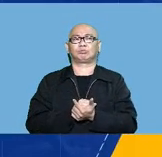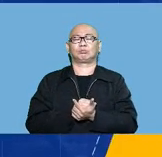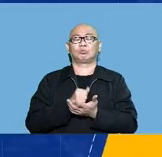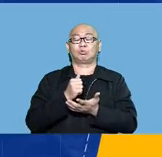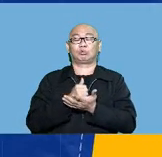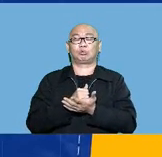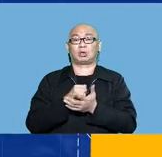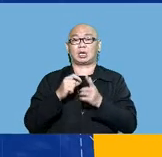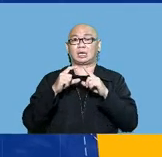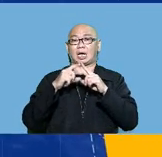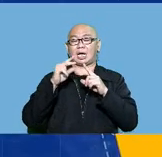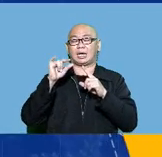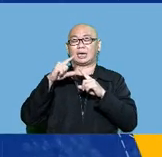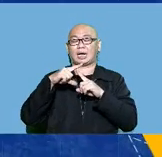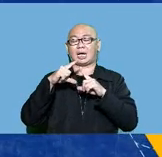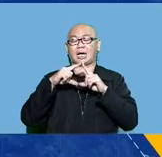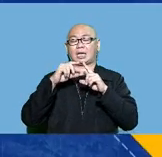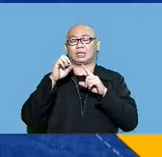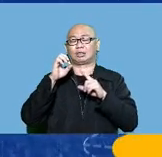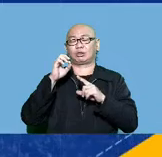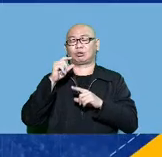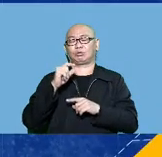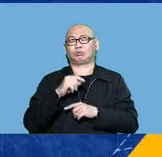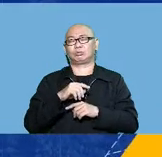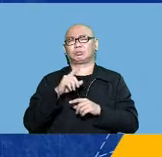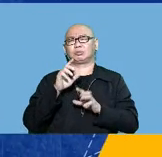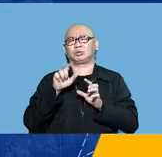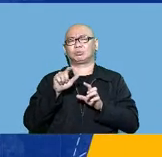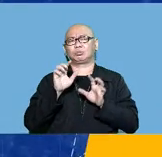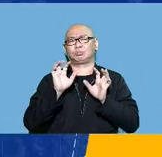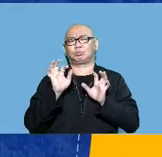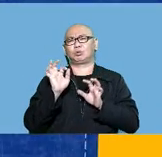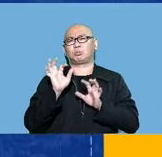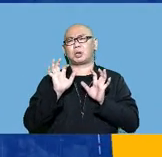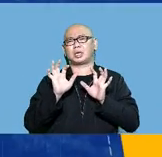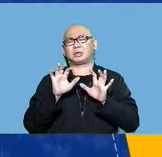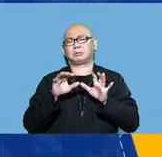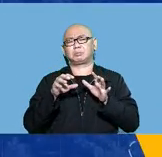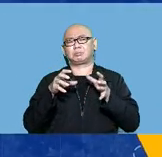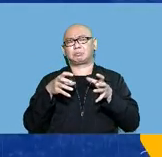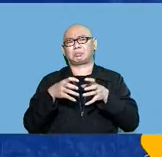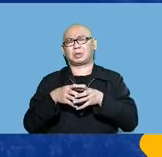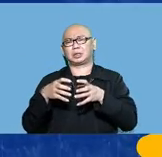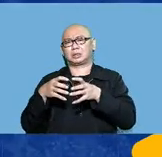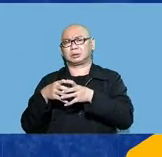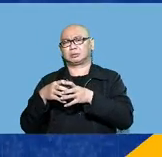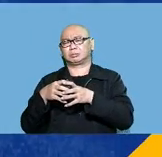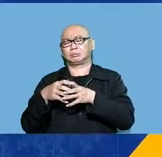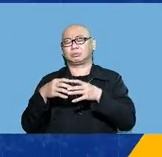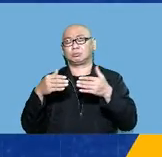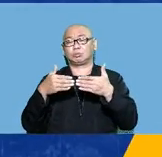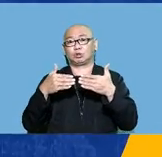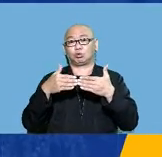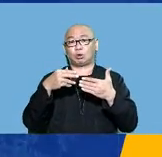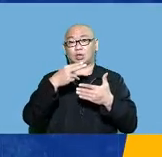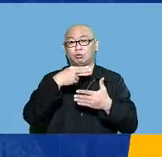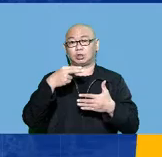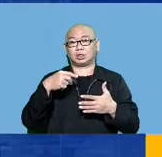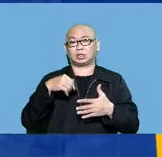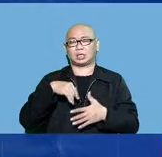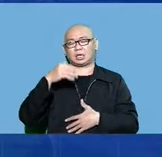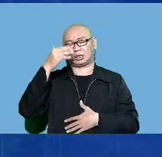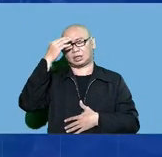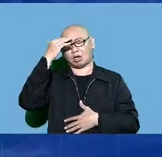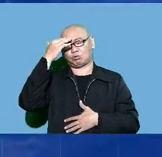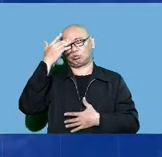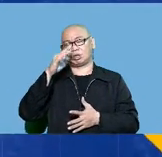membutuhkan aerator. Dan itu belum banyak dipasang di semua bendungan di Indonesia. Yang saya tahu